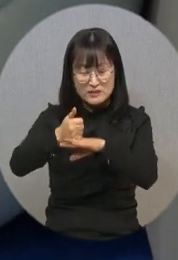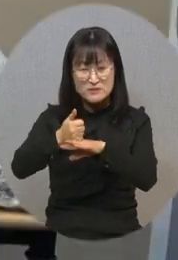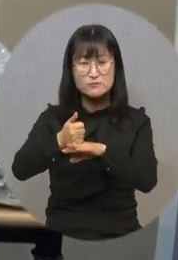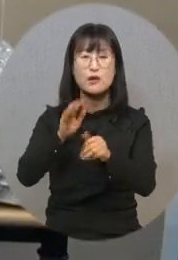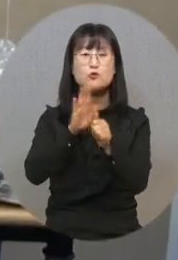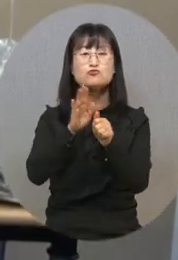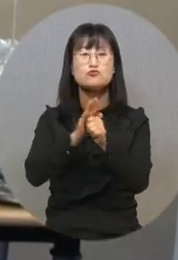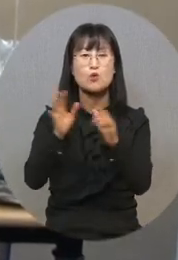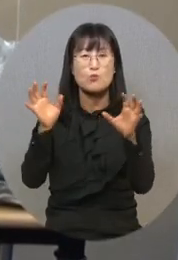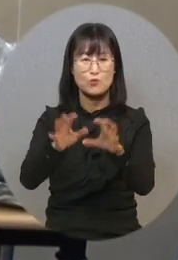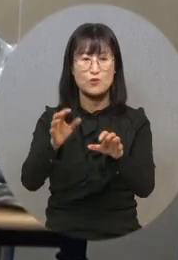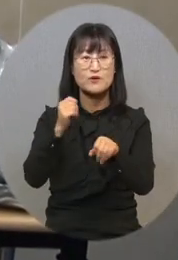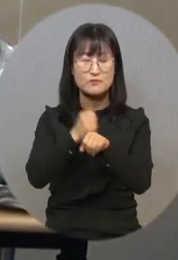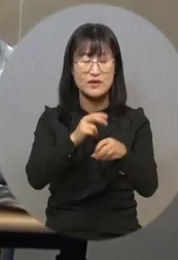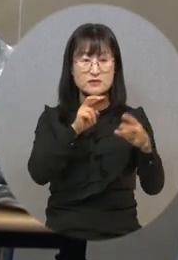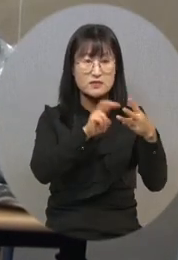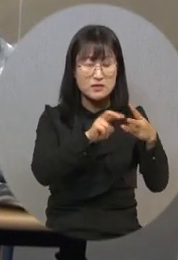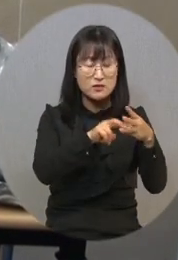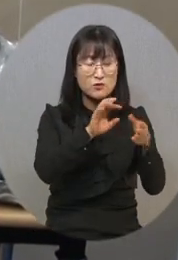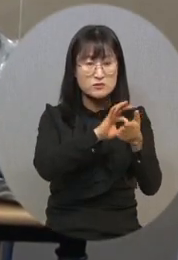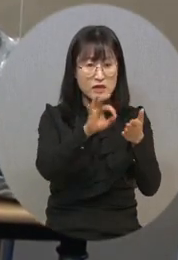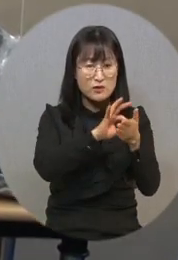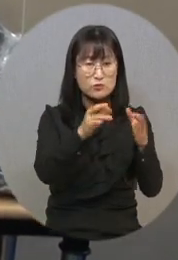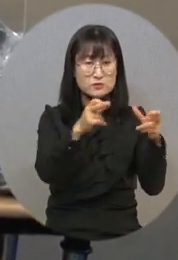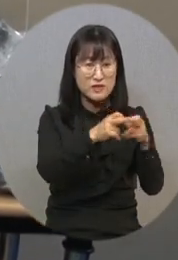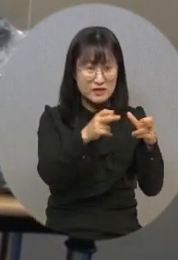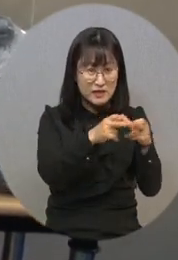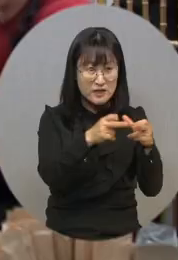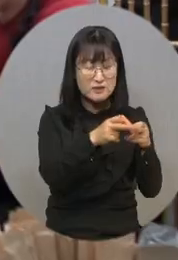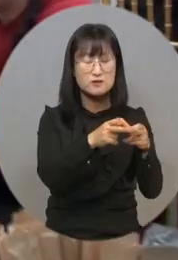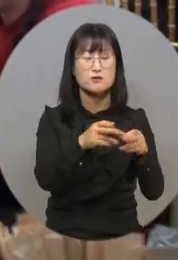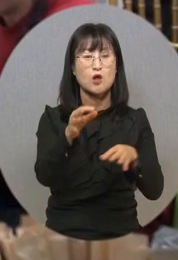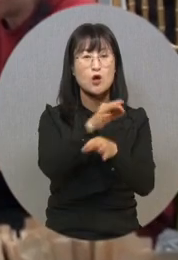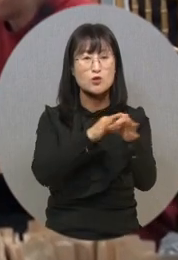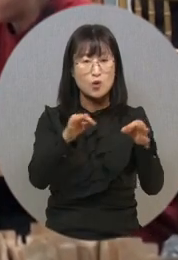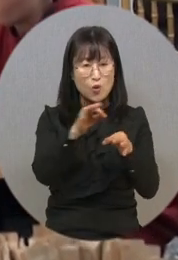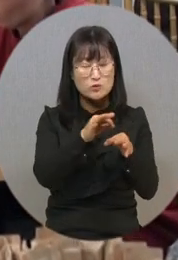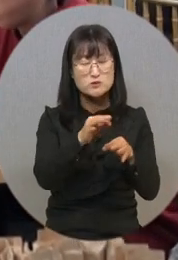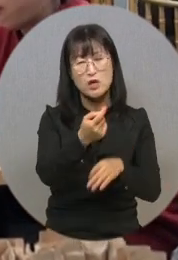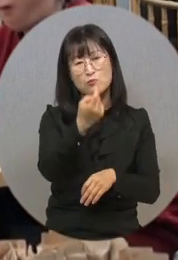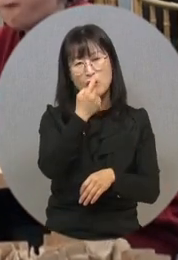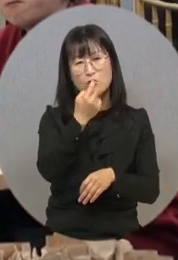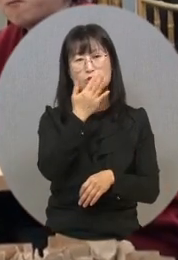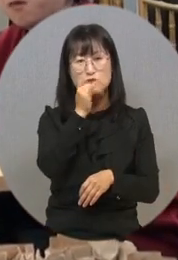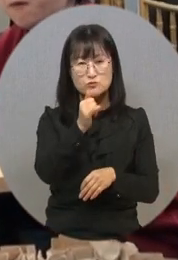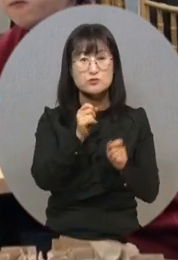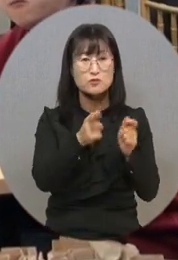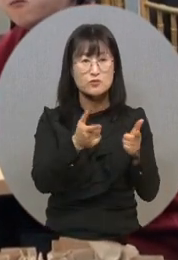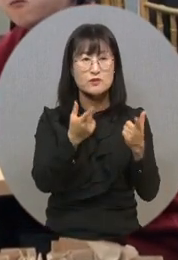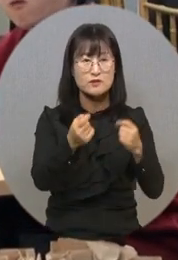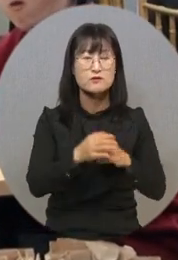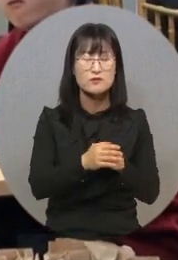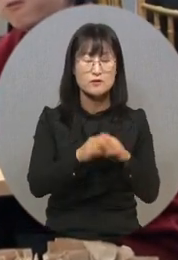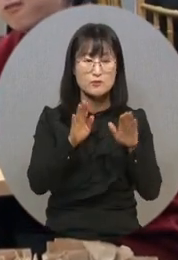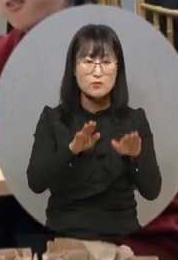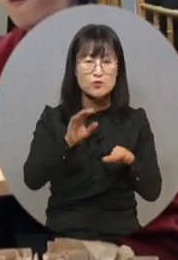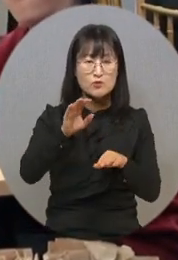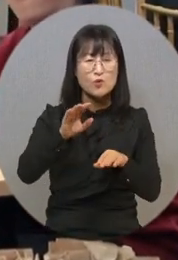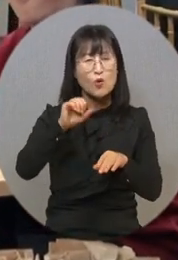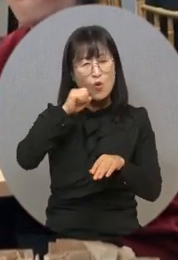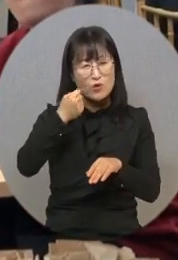있습니다. 센터 이용 장애인들에게 이 시간은 경제교육의 시간이기도 합니다. 올해도 어렵다고